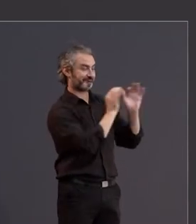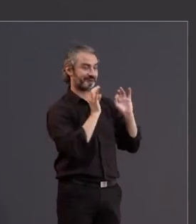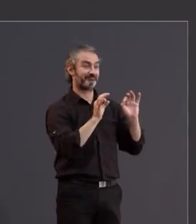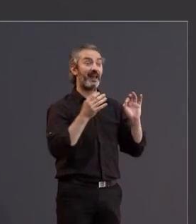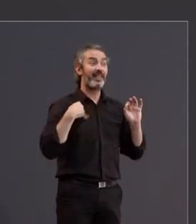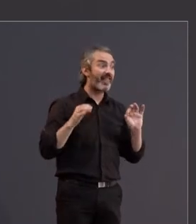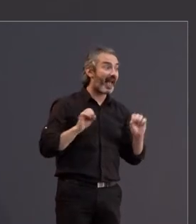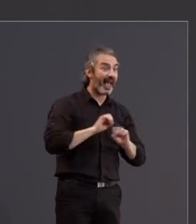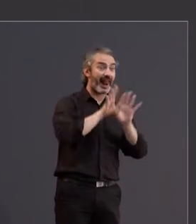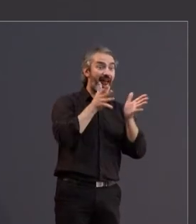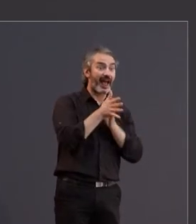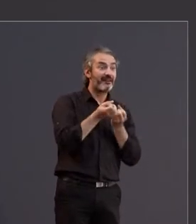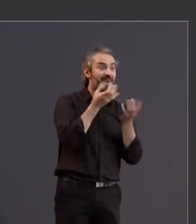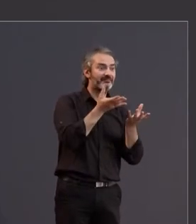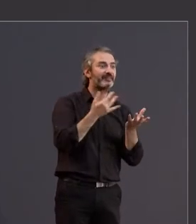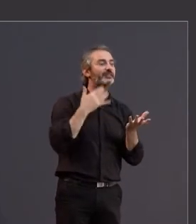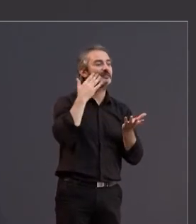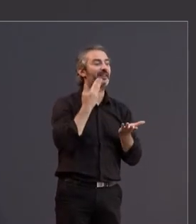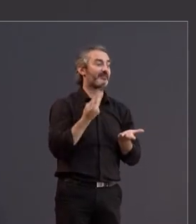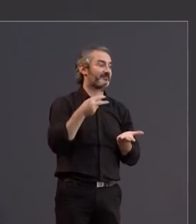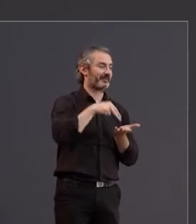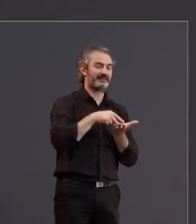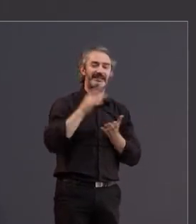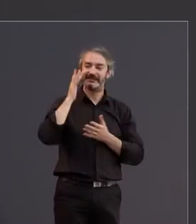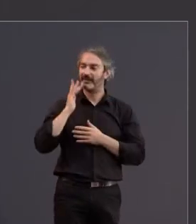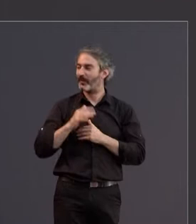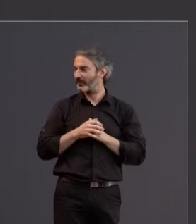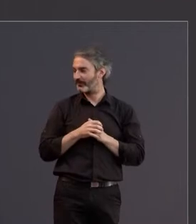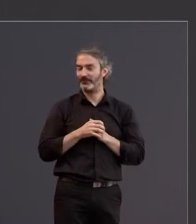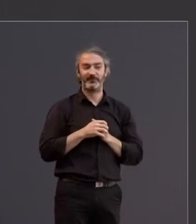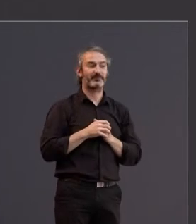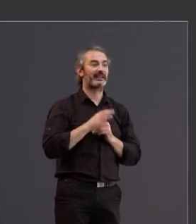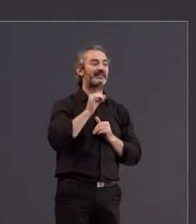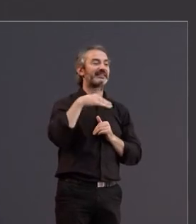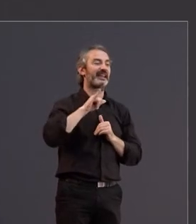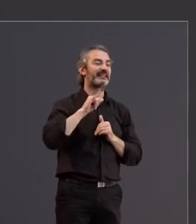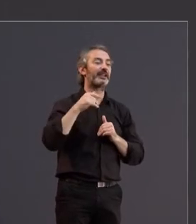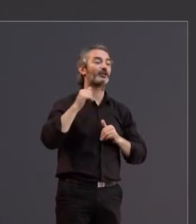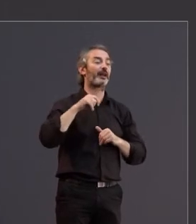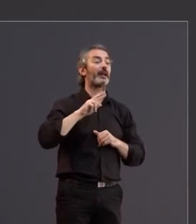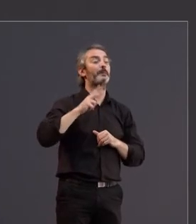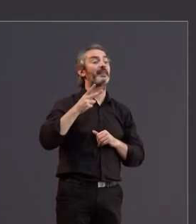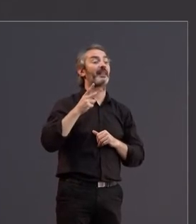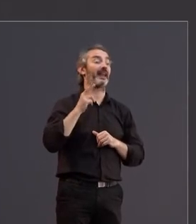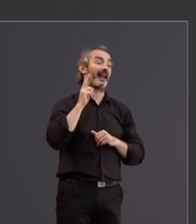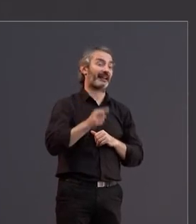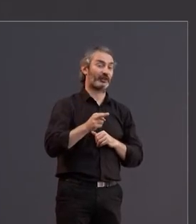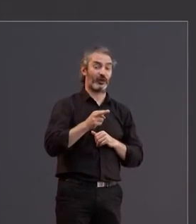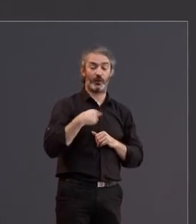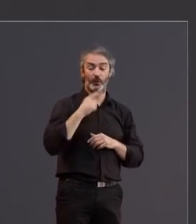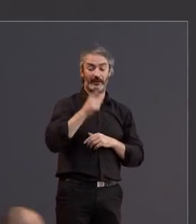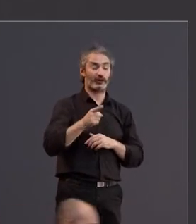fet aquests aclariments, sí que demanarem que pugin damunt de l'escenari en Sergi Torné, que és el vicerrector d'Ordenació